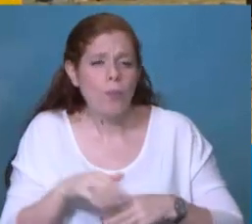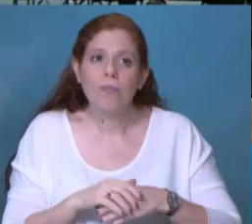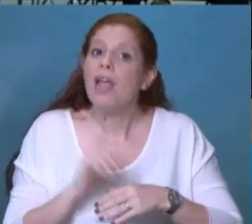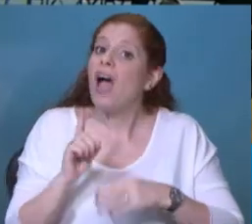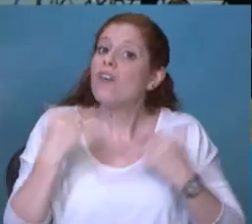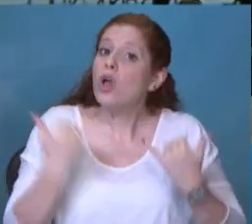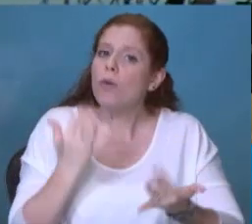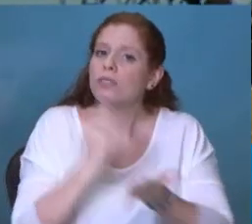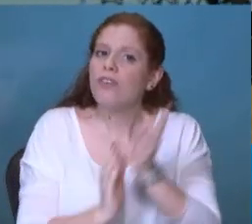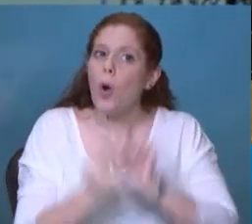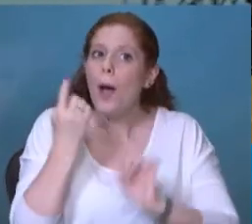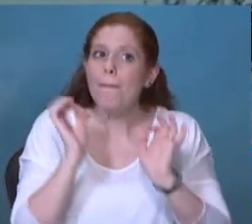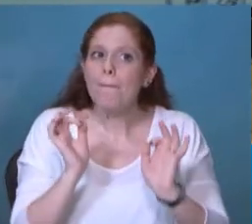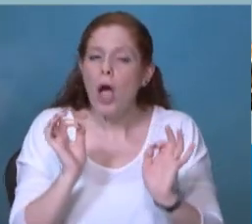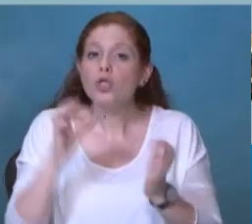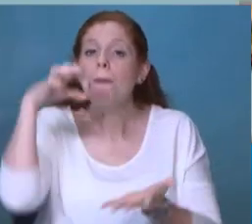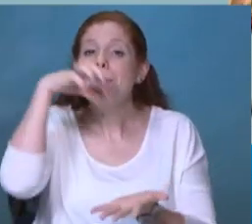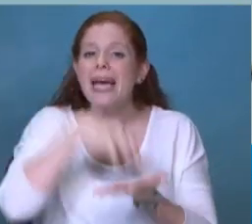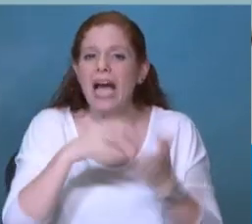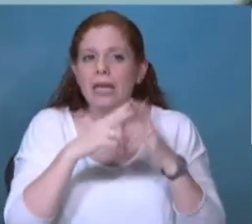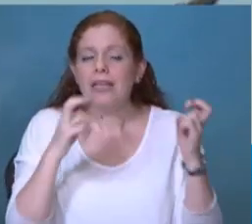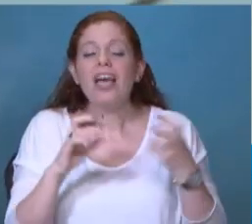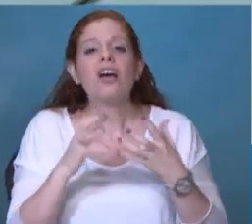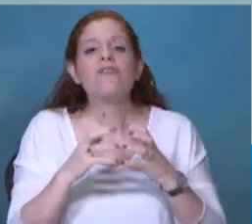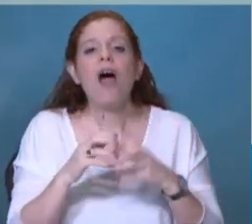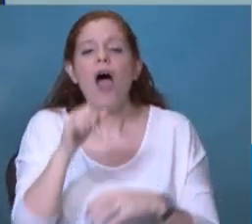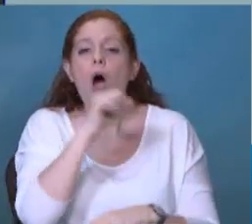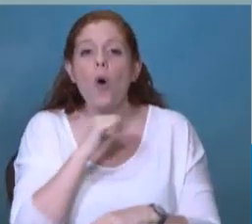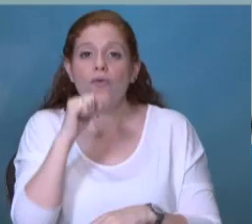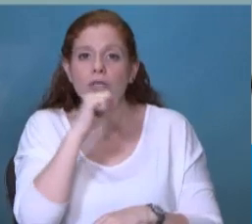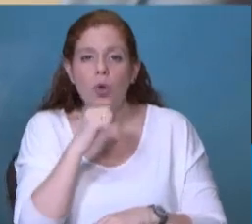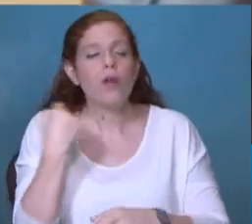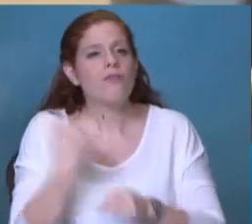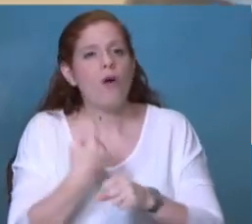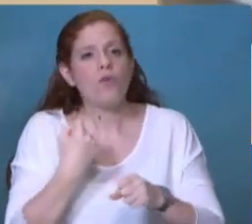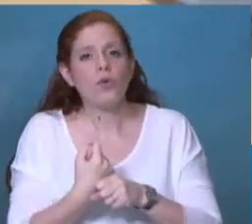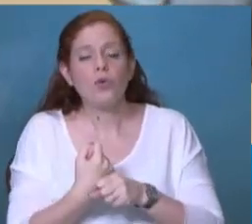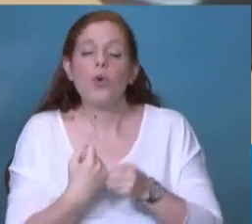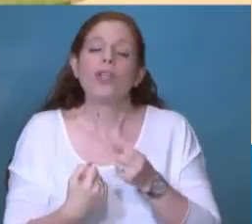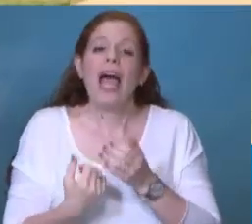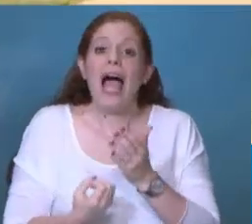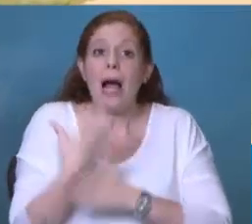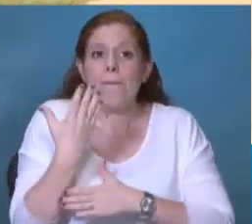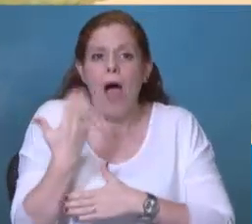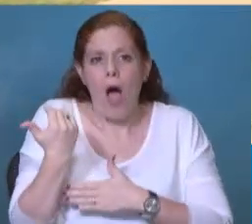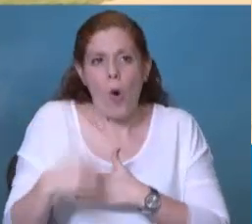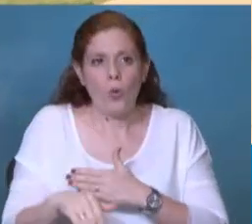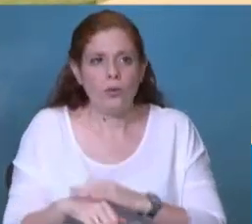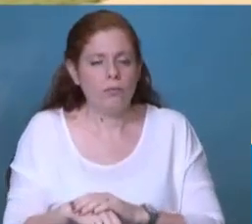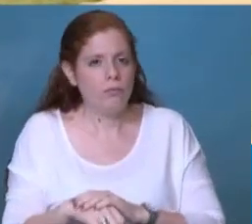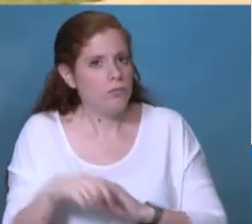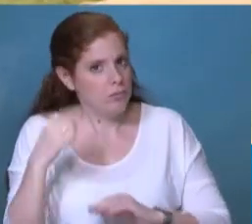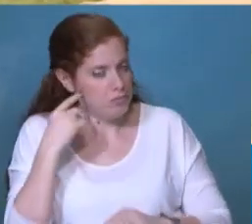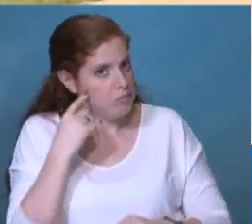זה כבר קורה ממש במרכז העיר, כפר האירוויזיון, בעבודות הקמה האחרונות. תשמע, זה נראה